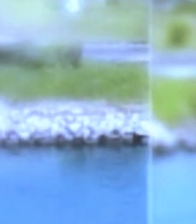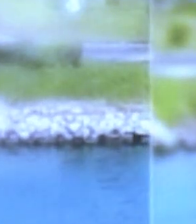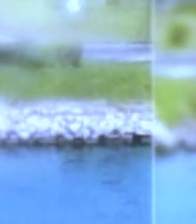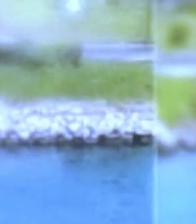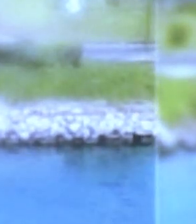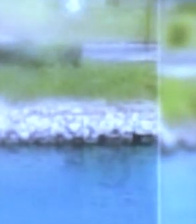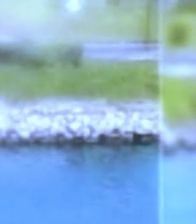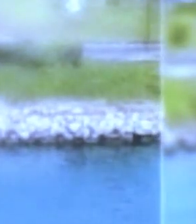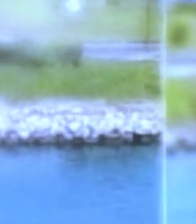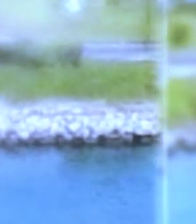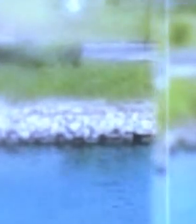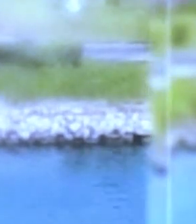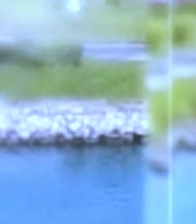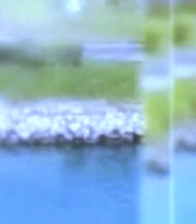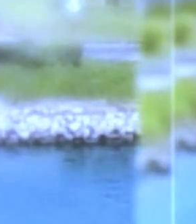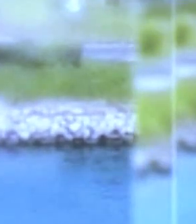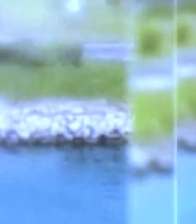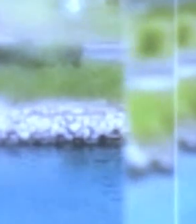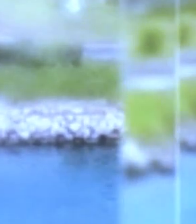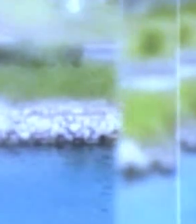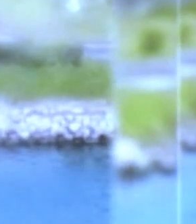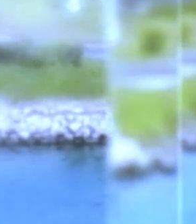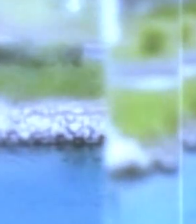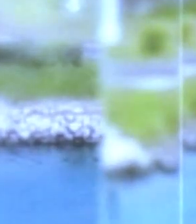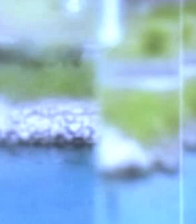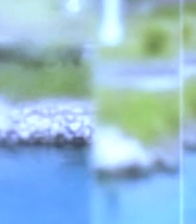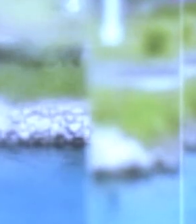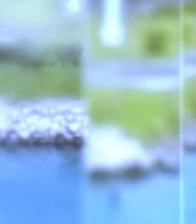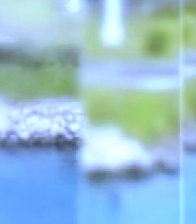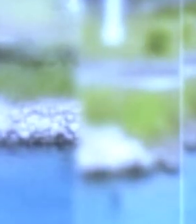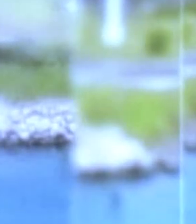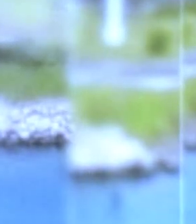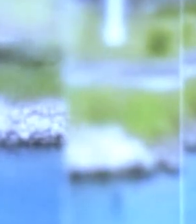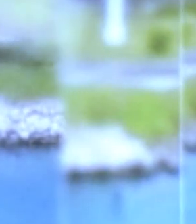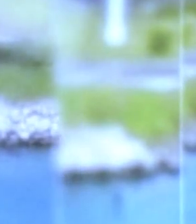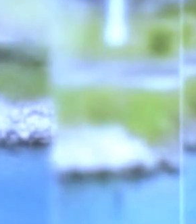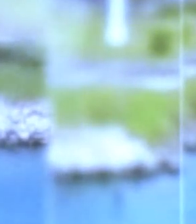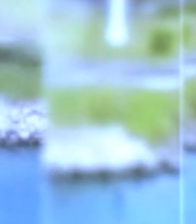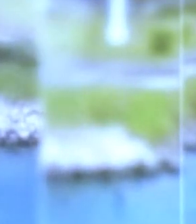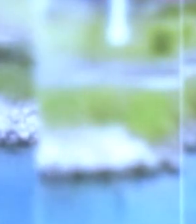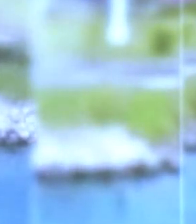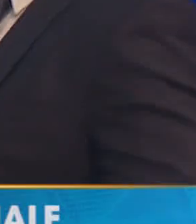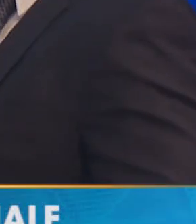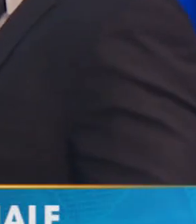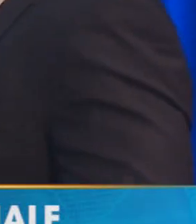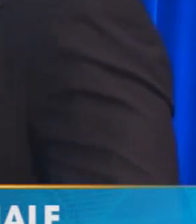Merci de nous rejoindre sur RTI1. Bonjour à tous. Pour commencer, les trois titres de ce nouveau journal.